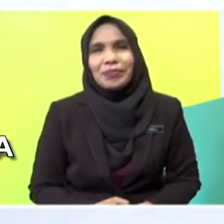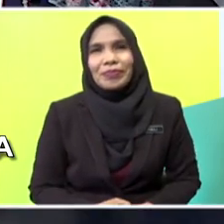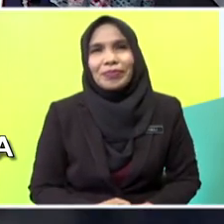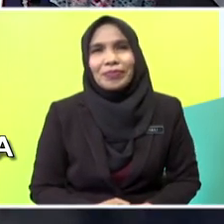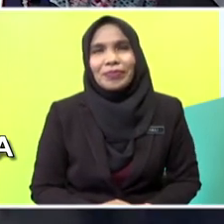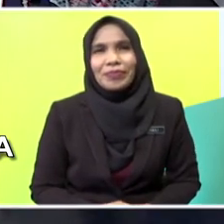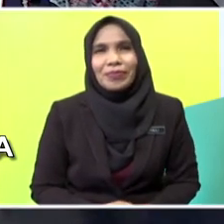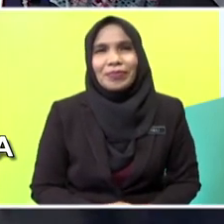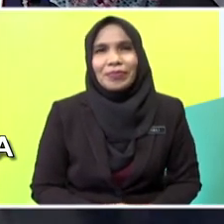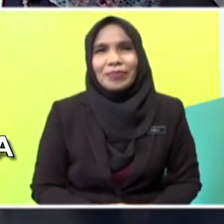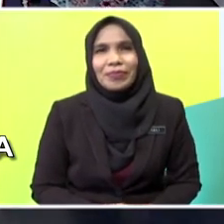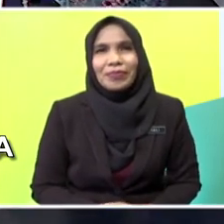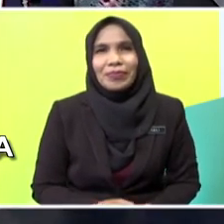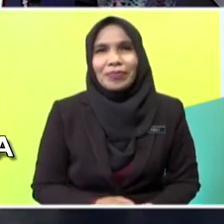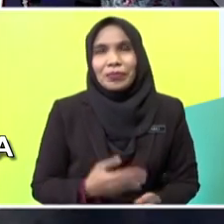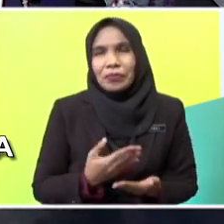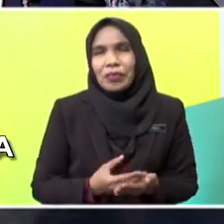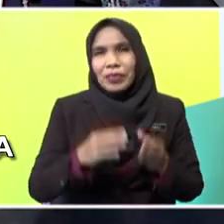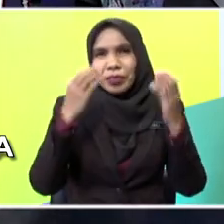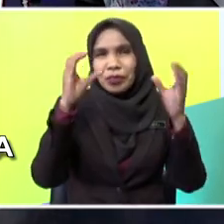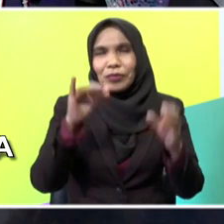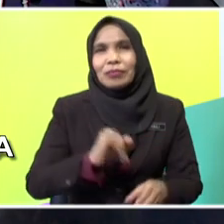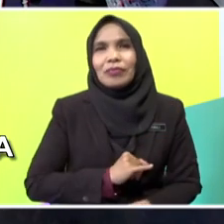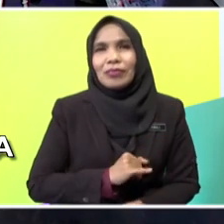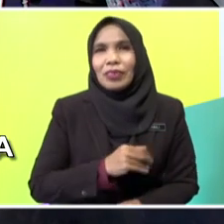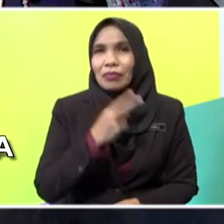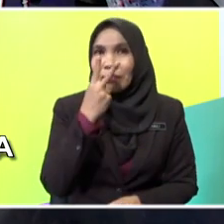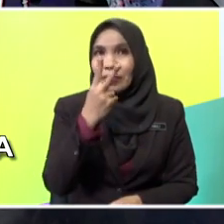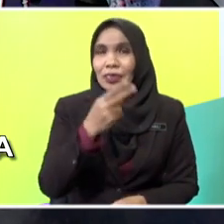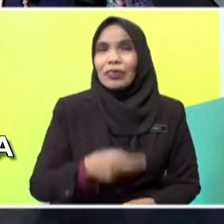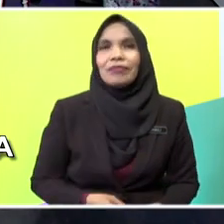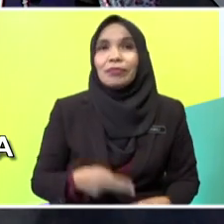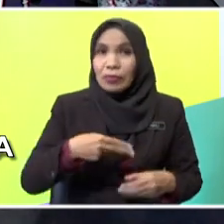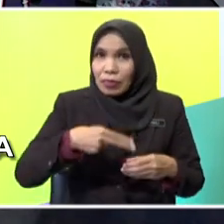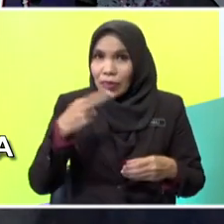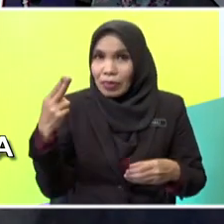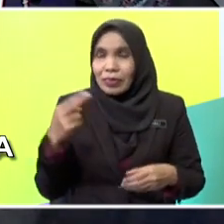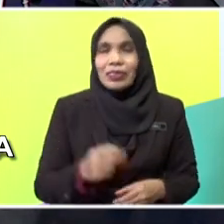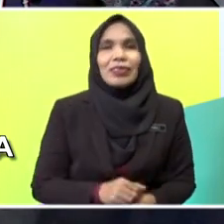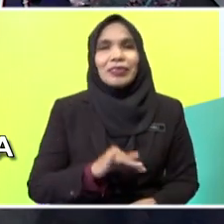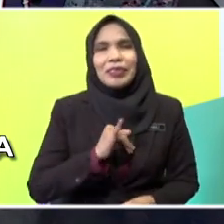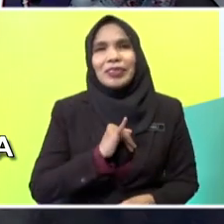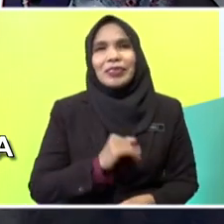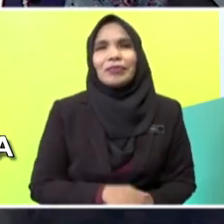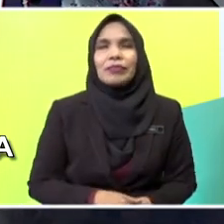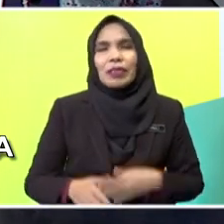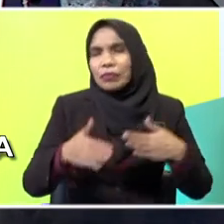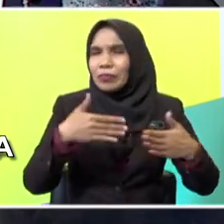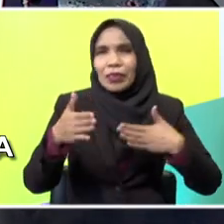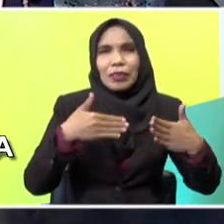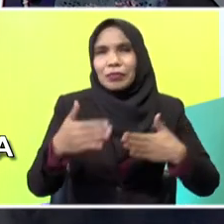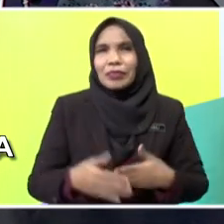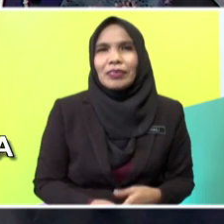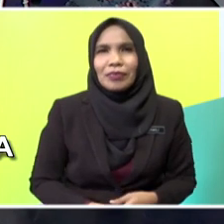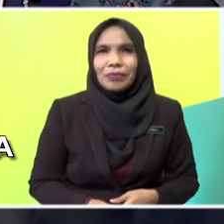Rina kan Rina. Baik cikgu, saya lihat hasil saya dengan cikgu Natra jauh berbeza tapi tak apa, ini permulaan. Langkah pertama